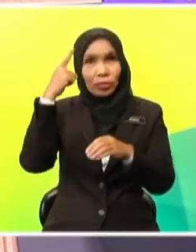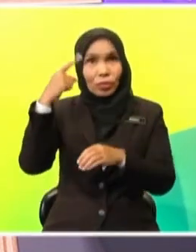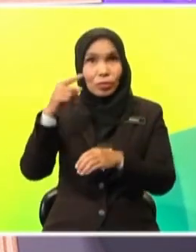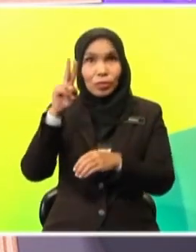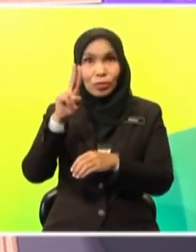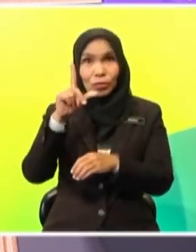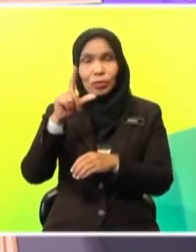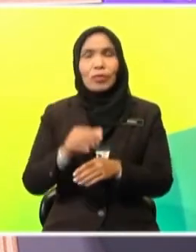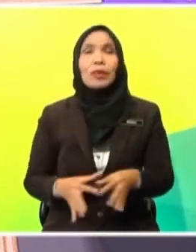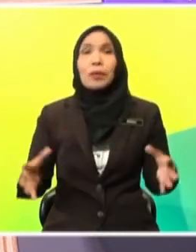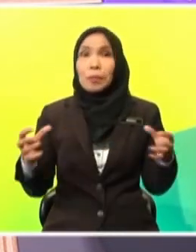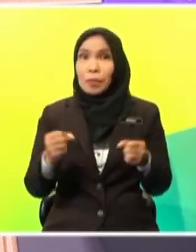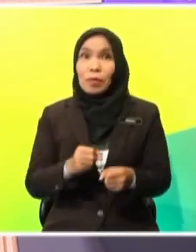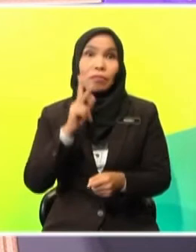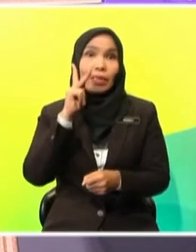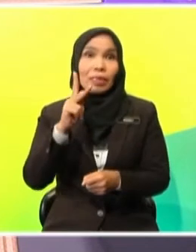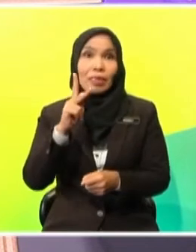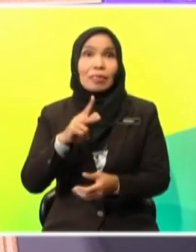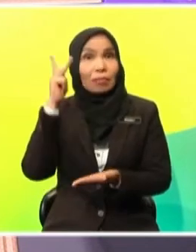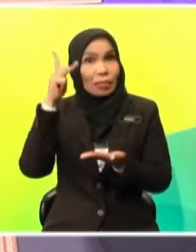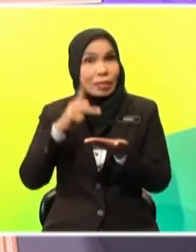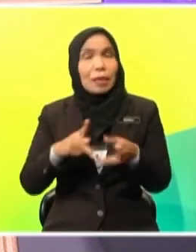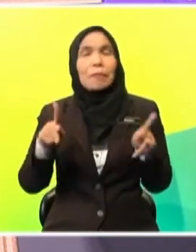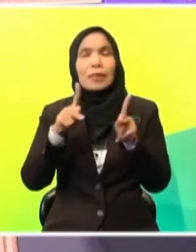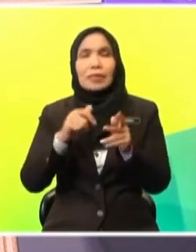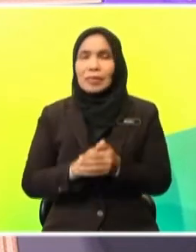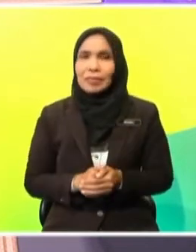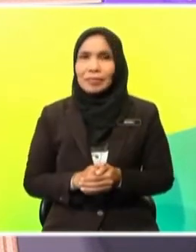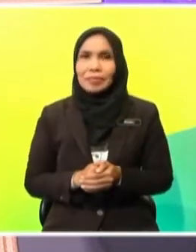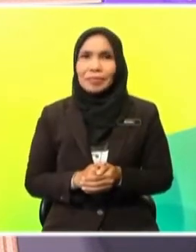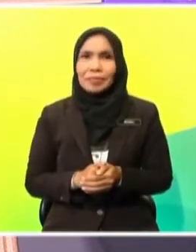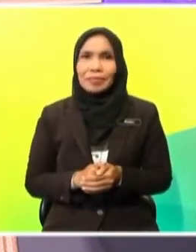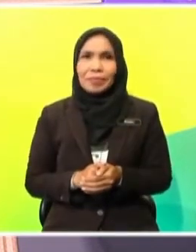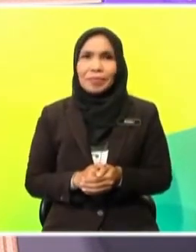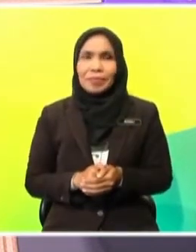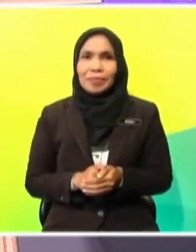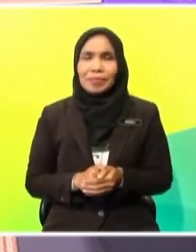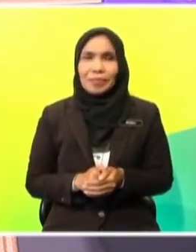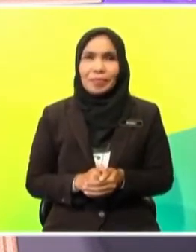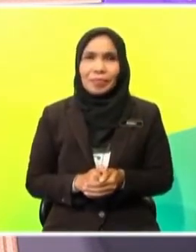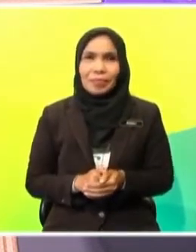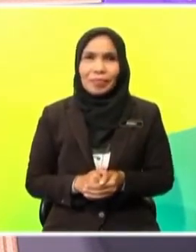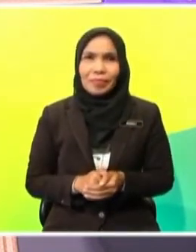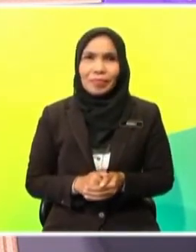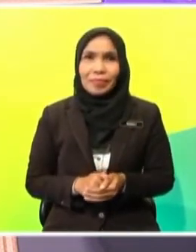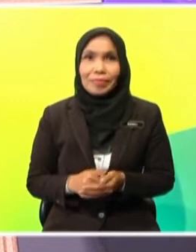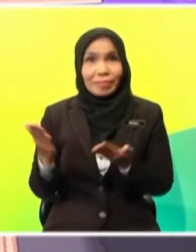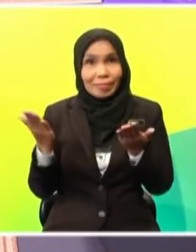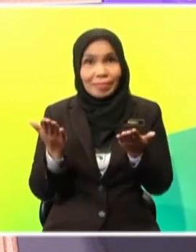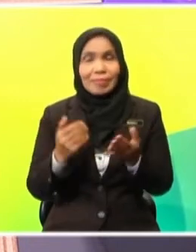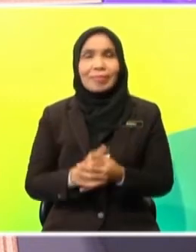ayat mana yang duluan UFO ke Senen dan ayat mana lagi Duo yang ada konsumen wo kesenian silakan